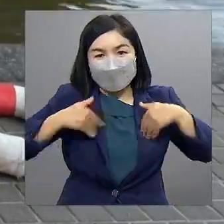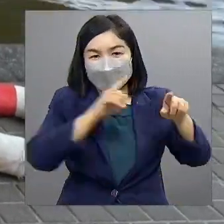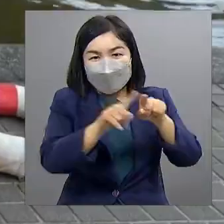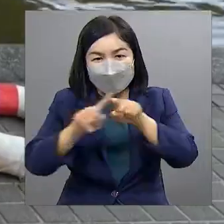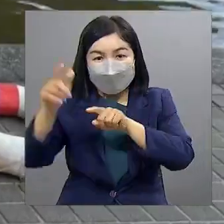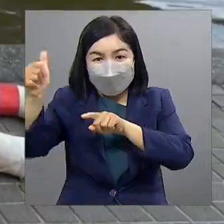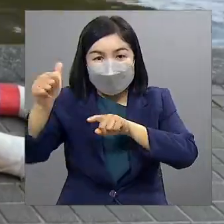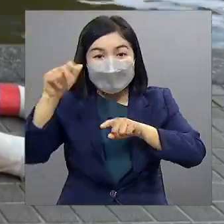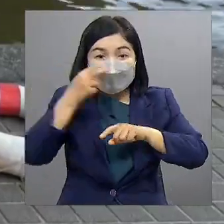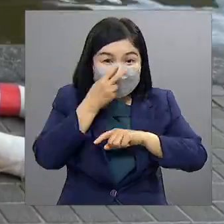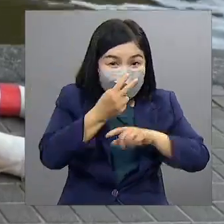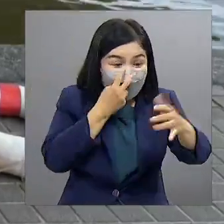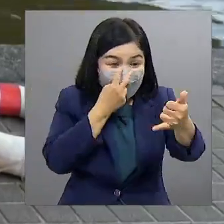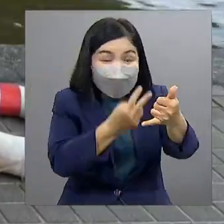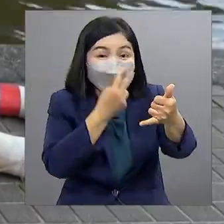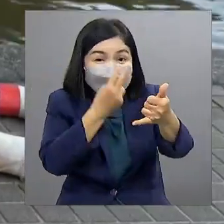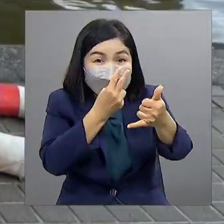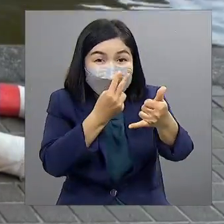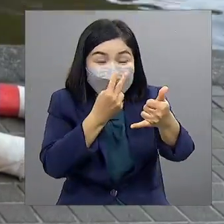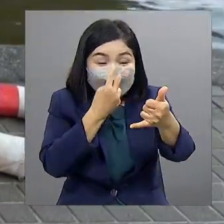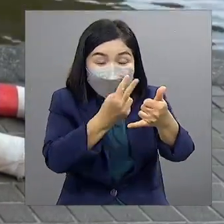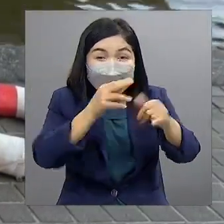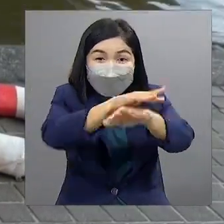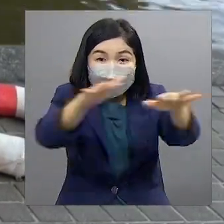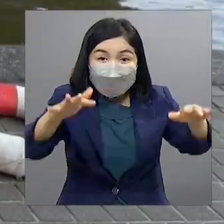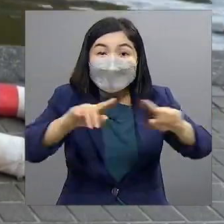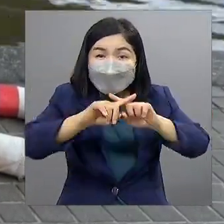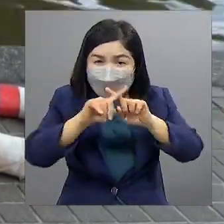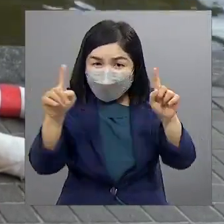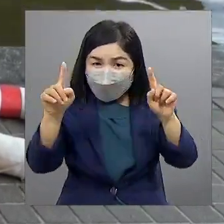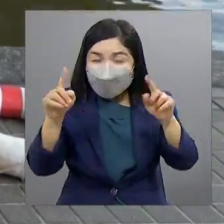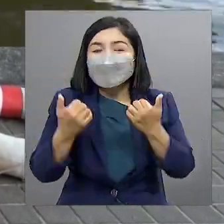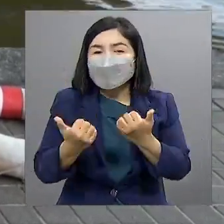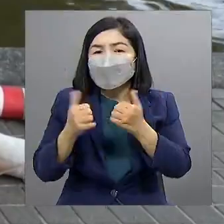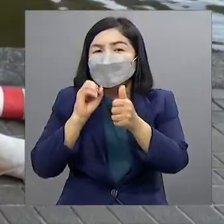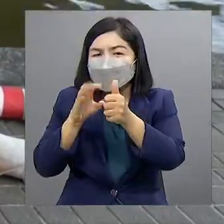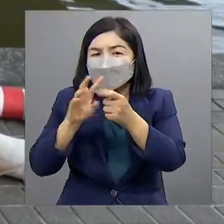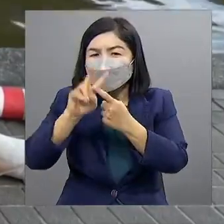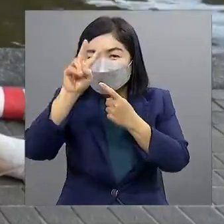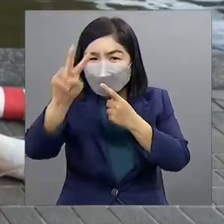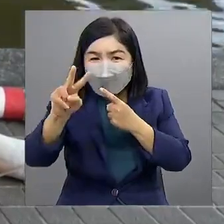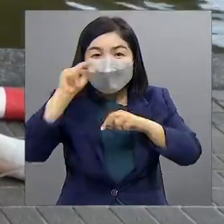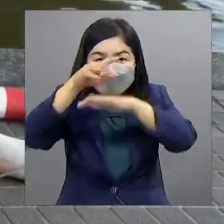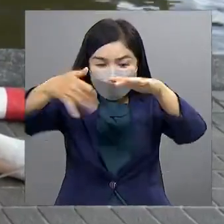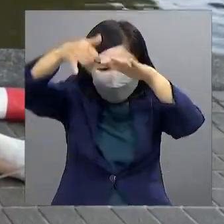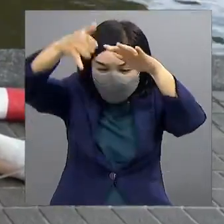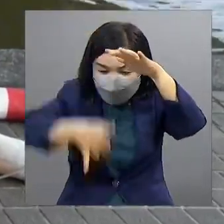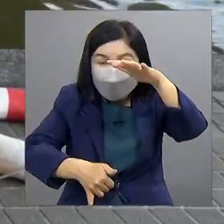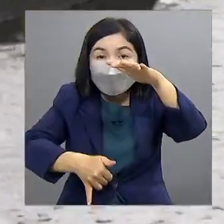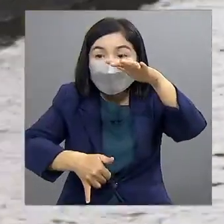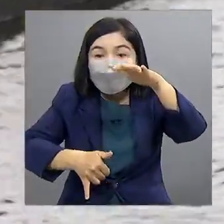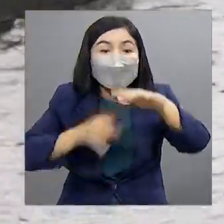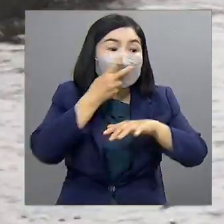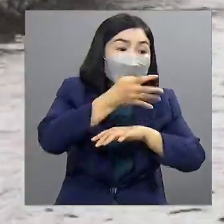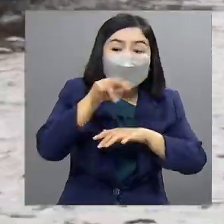ราวนี้ให้ครูเติ้ลนะคะแนะนำการช่วยเหลือผู้ประสบภัยที่จมอยู่ใต้น้ำหรือว่าสูญหายไปแล้วบ้างเห็นบอกว่าใช้อุปกรณ์ที่แตกต่างกันใช่ไหมค